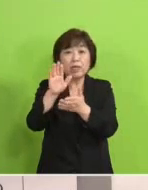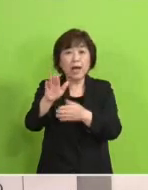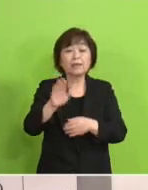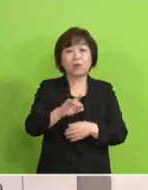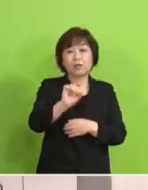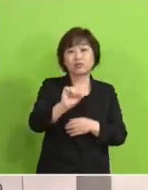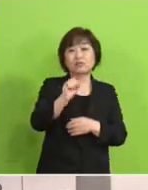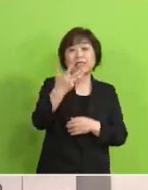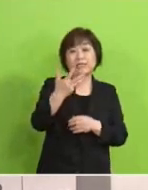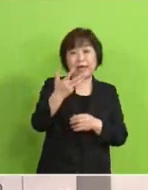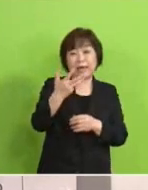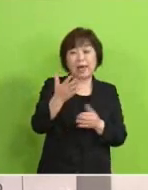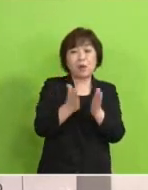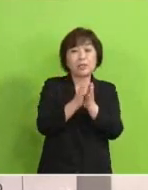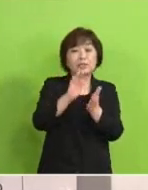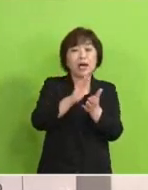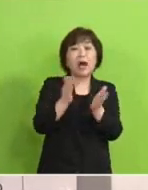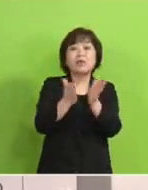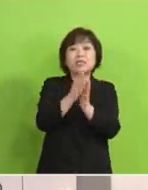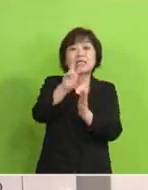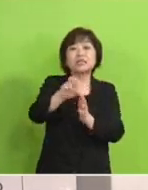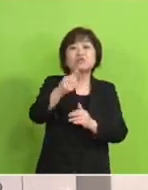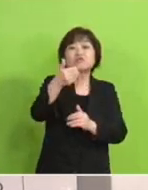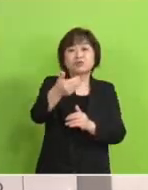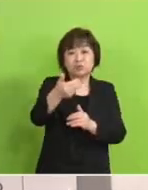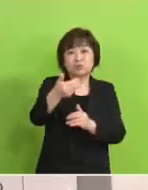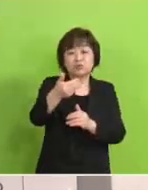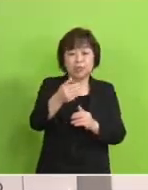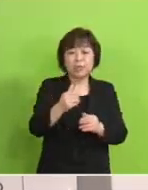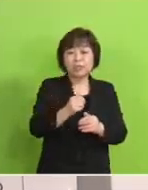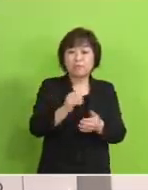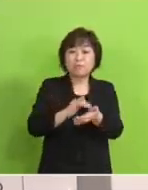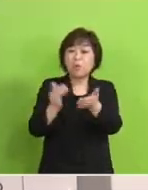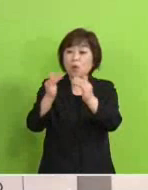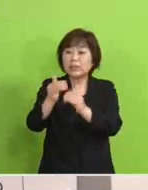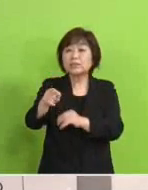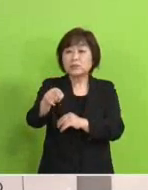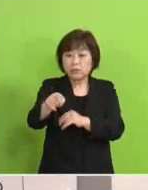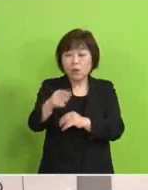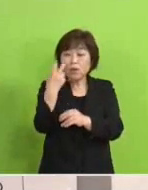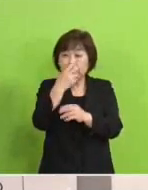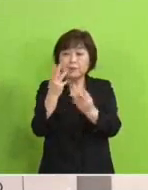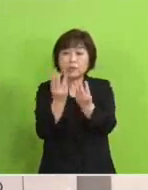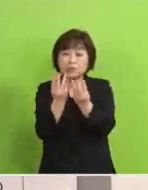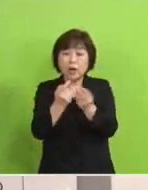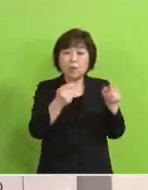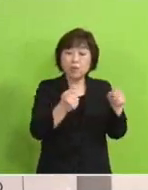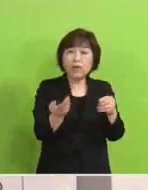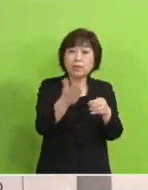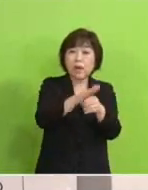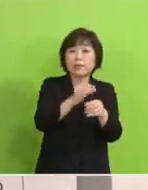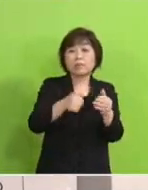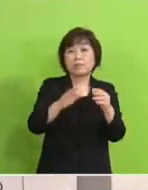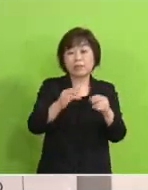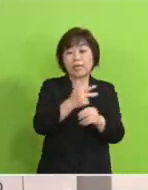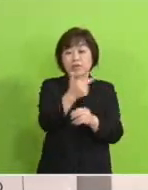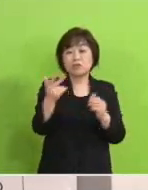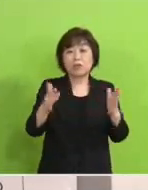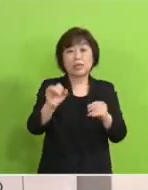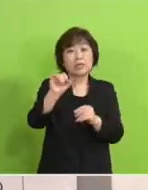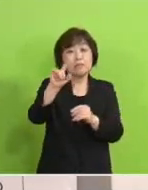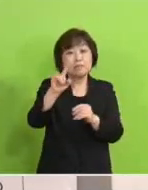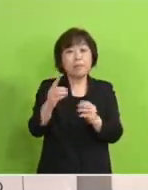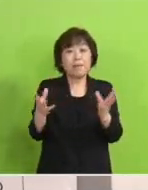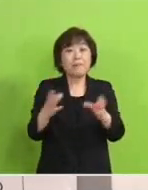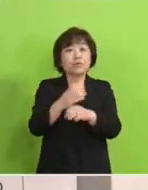のが18件、合計で29件、かかりつけ医の先生の検査数はここには入っておりません。1週間に一遍の集